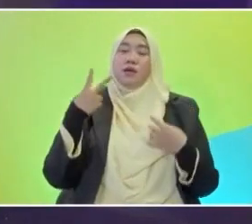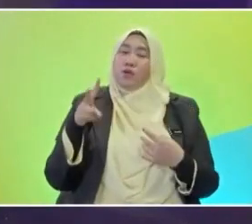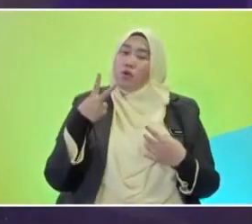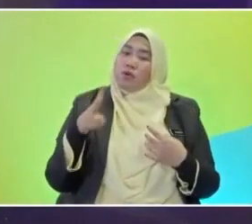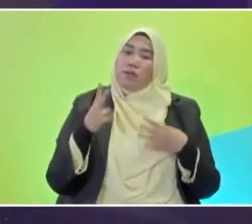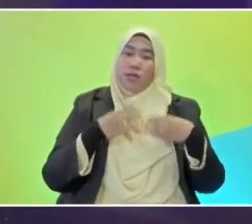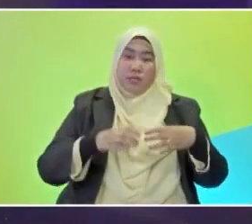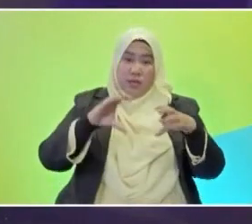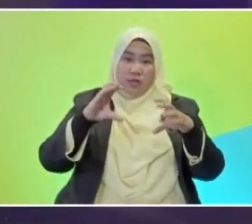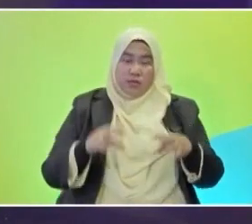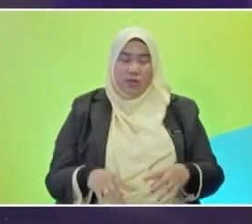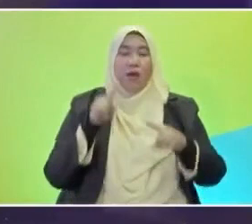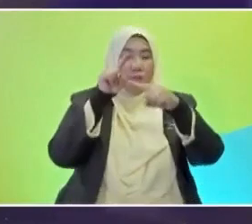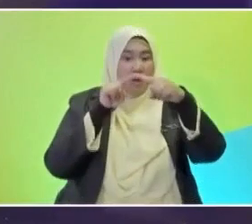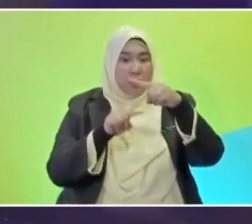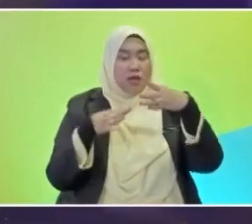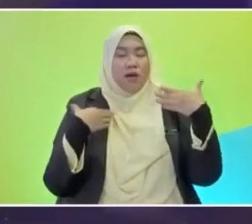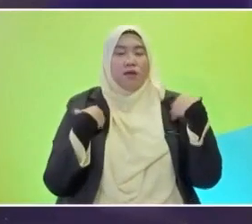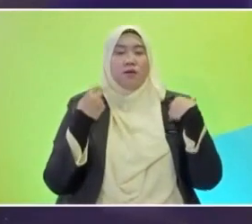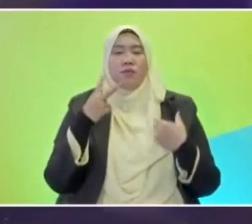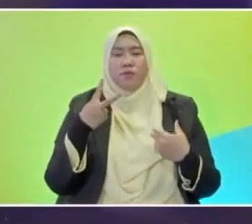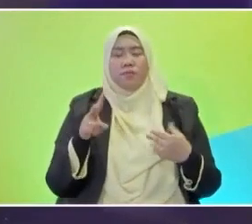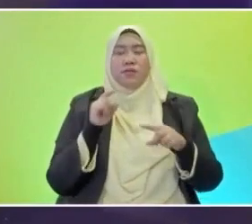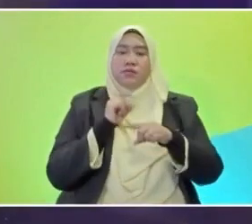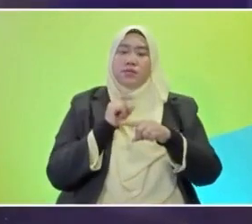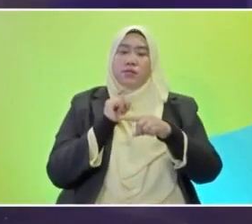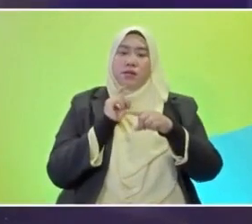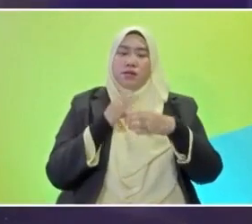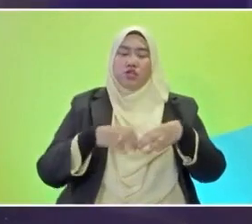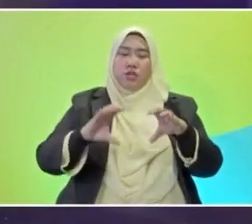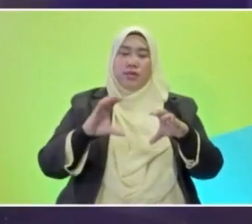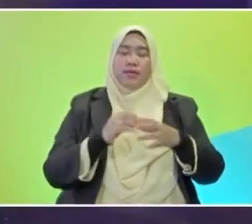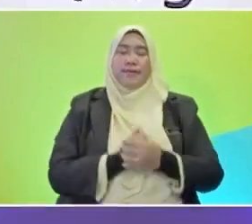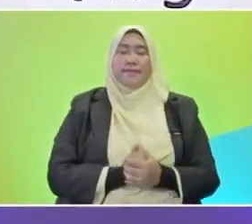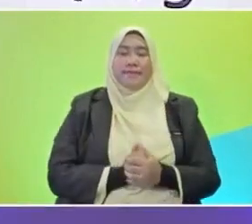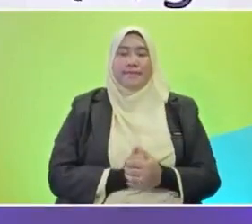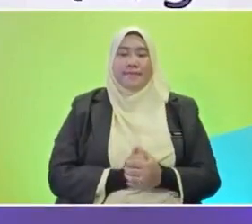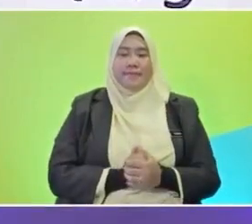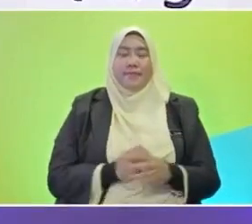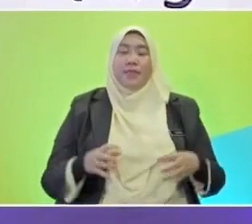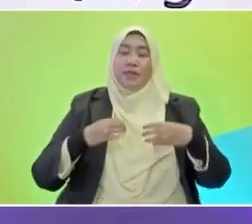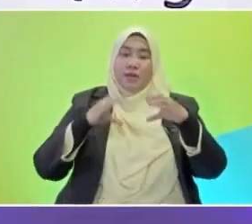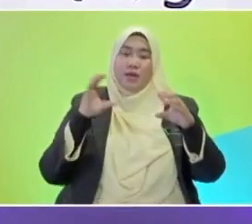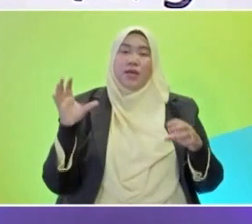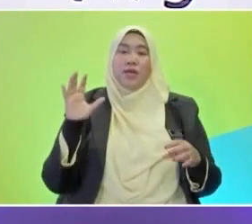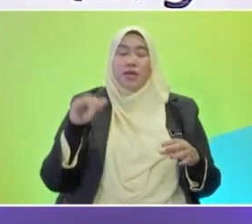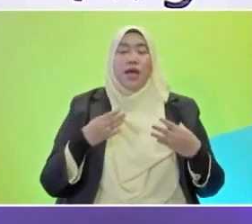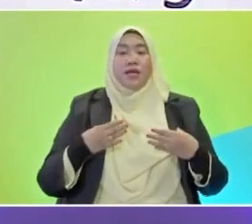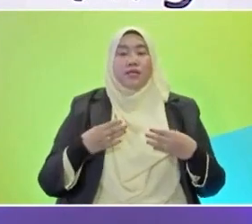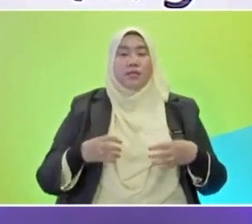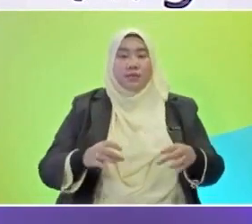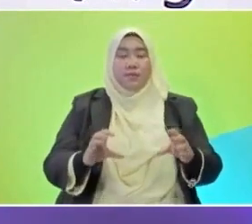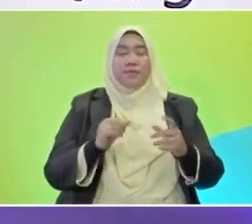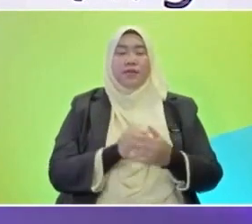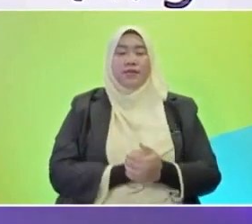bukan bagi bentuk lazim saja ada banyak cara dan sebagiannya dan yang antara yang kaidah yang pantas adalah bahagia dengan cara pemasuhan